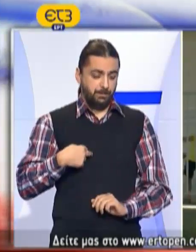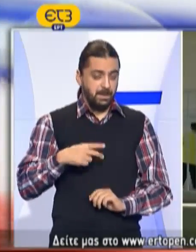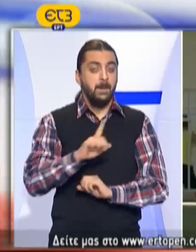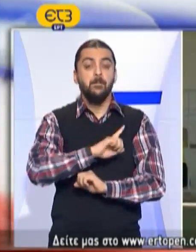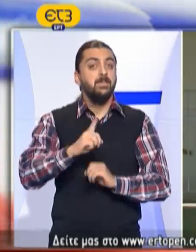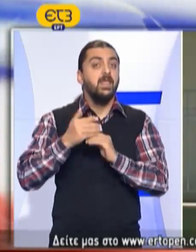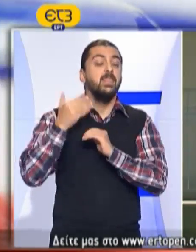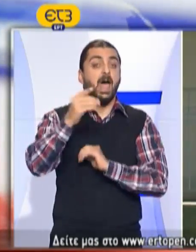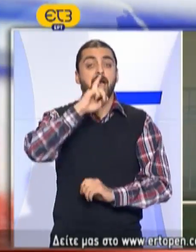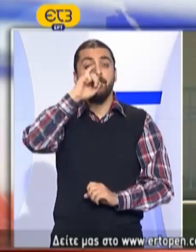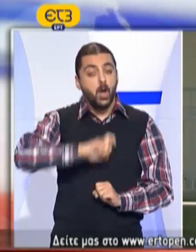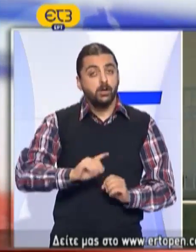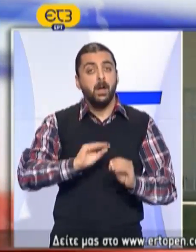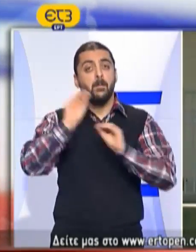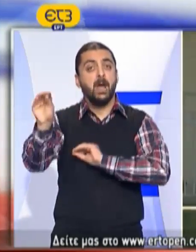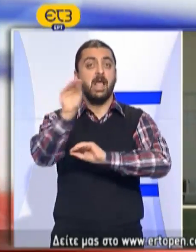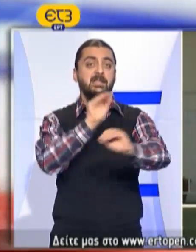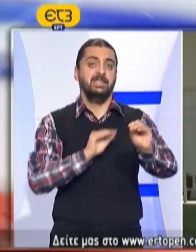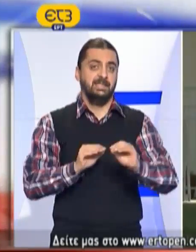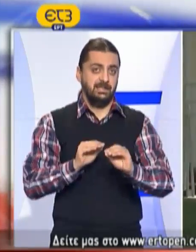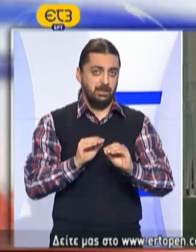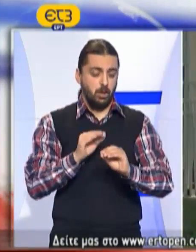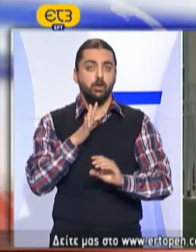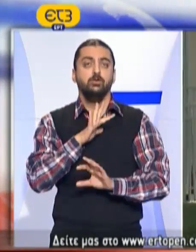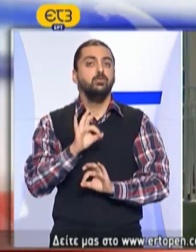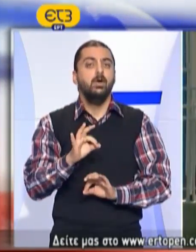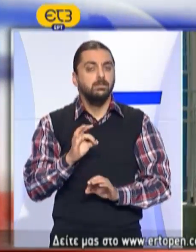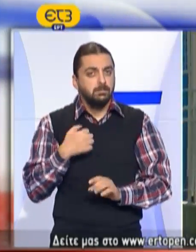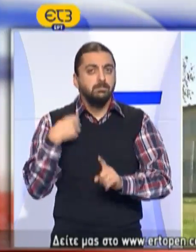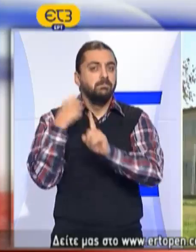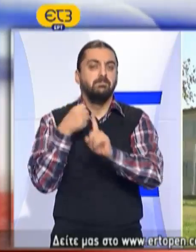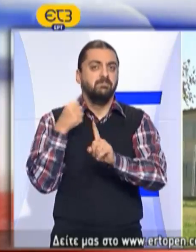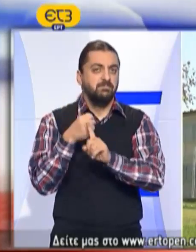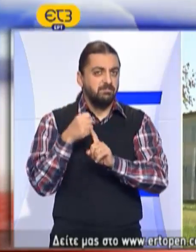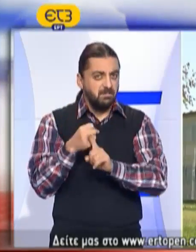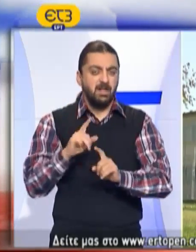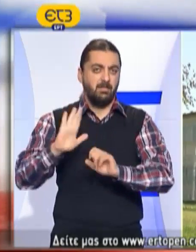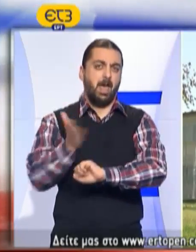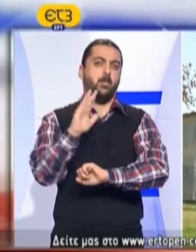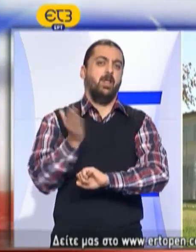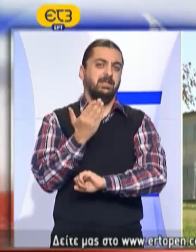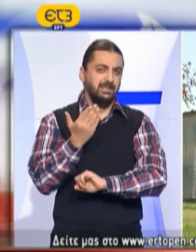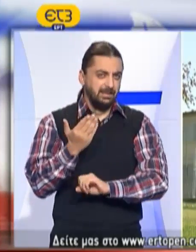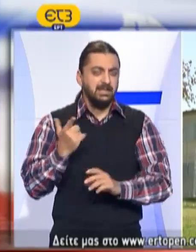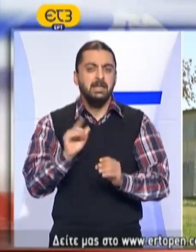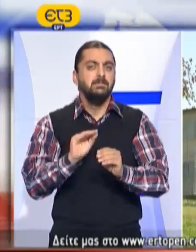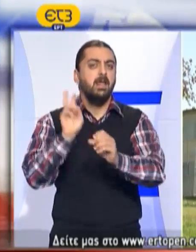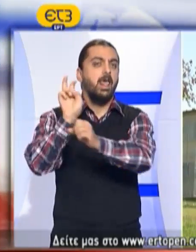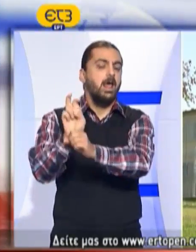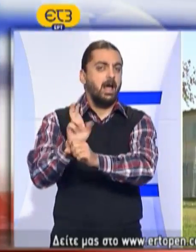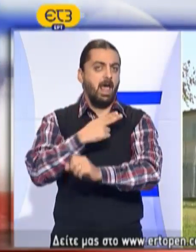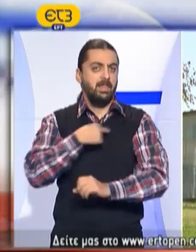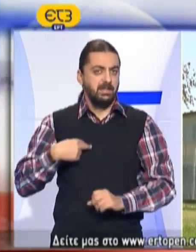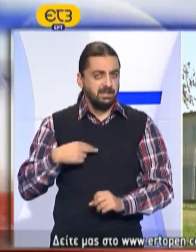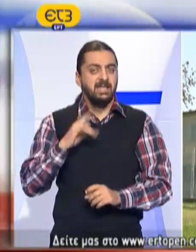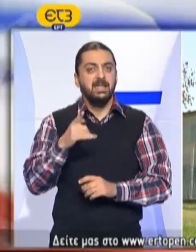γίνουν υποχρεωτικές μετακινήσεις για την προώθηση των διεκδικήσεων του κλάδου ενάντια στις διαθεσιμότητες απολύσεις των εκπαιδευτικών, αλλά